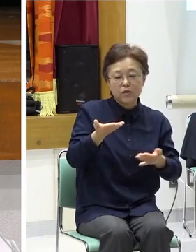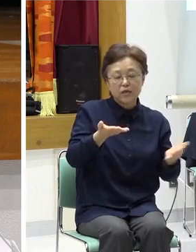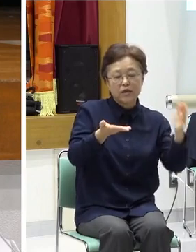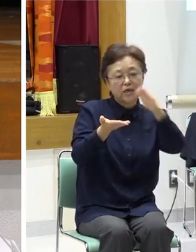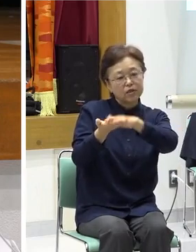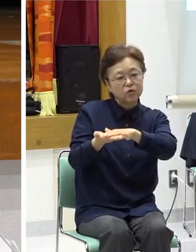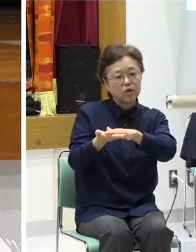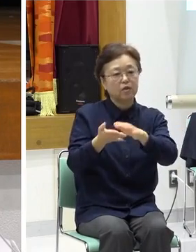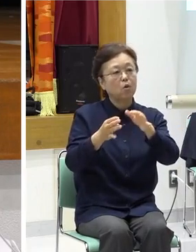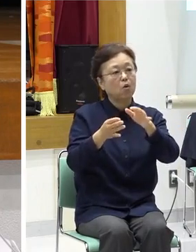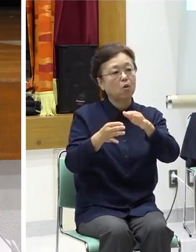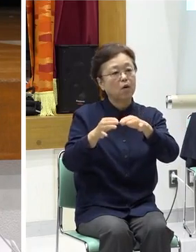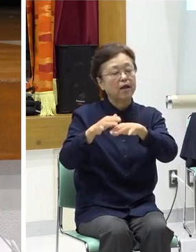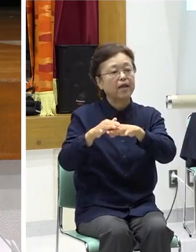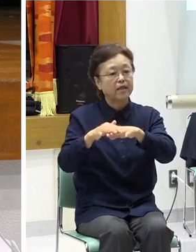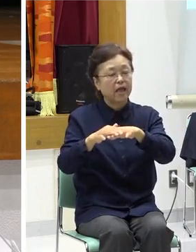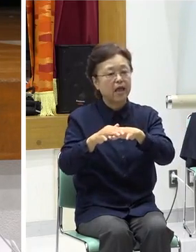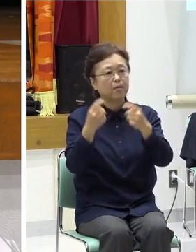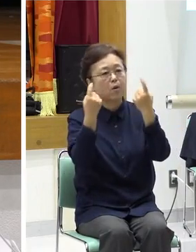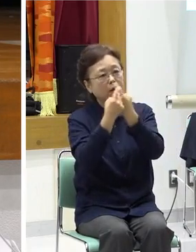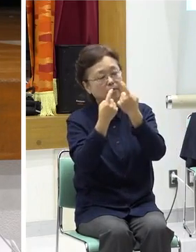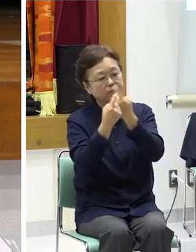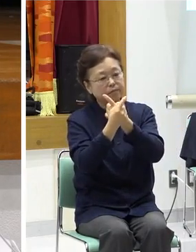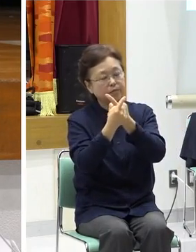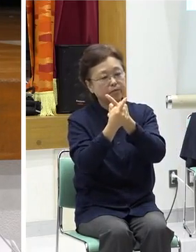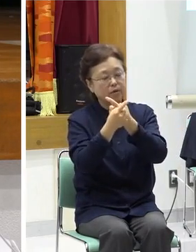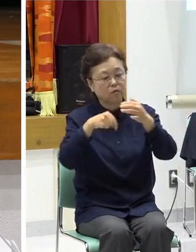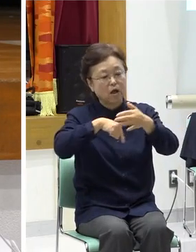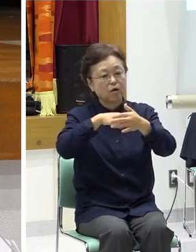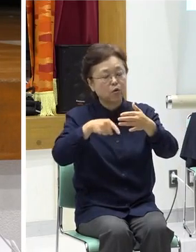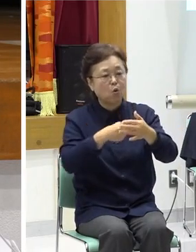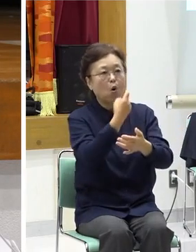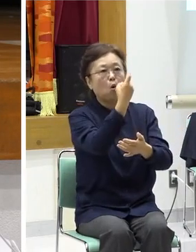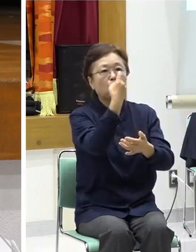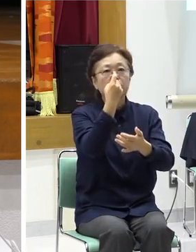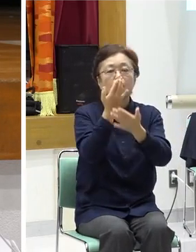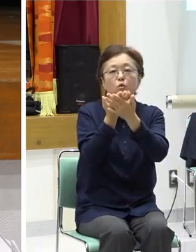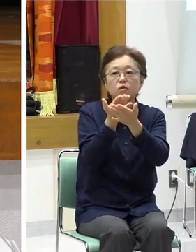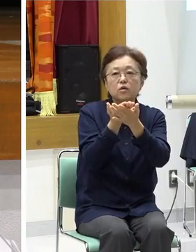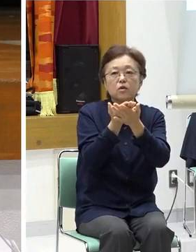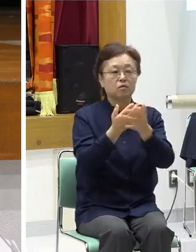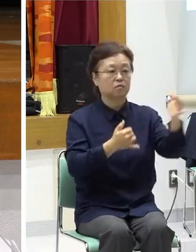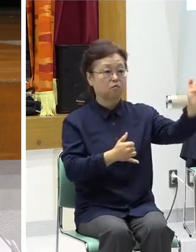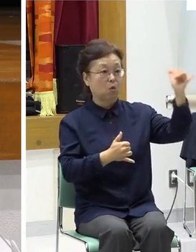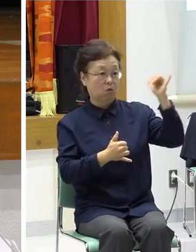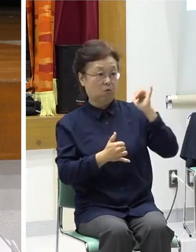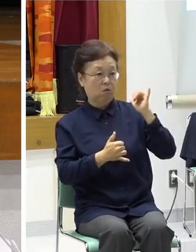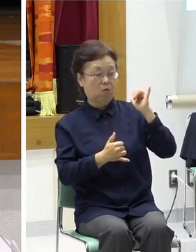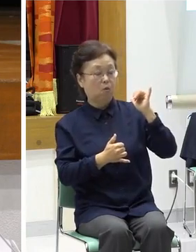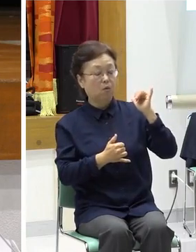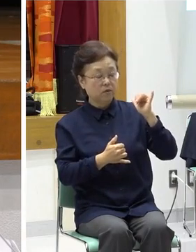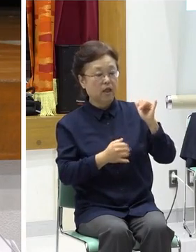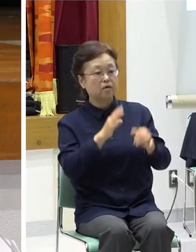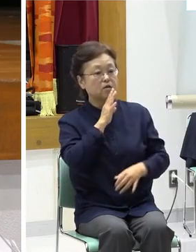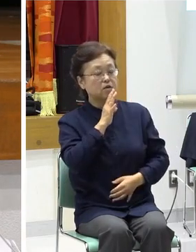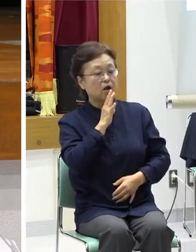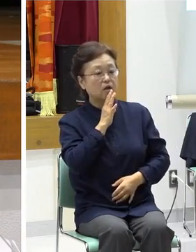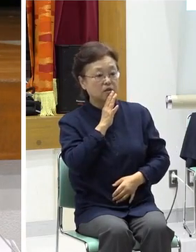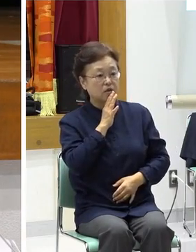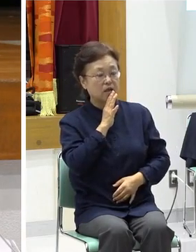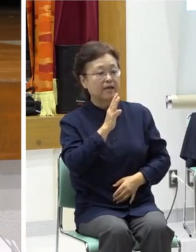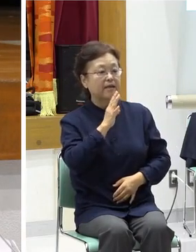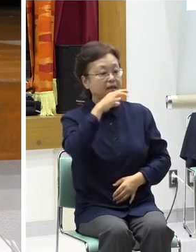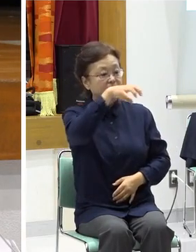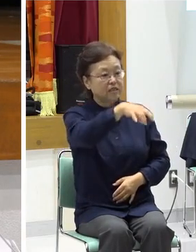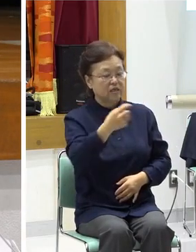改善してほしい内容を教えていただきたいという連絡があって、実際に現地